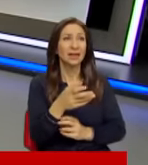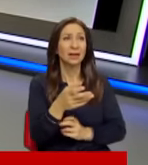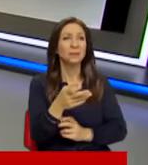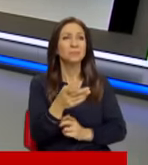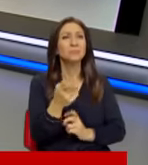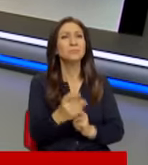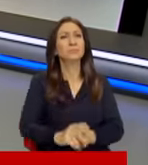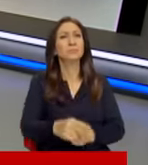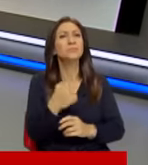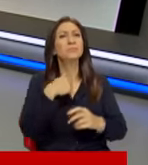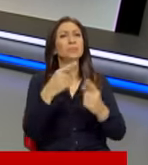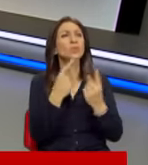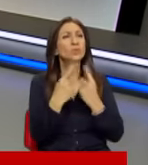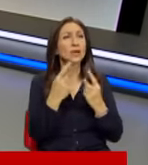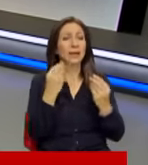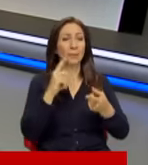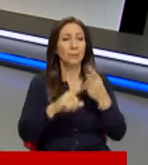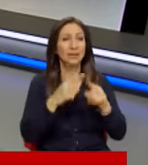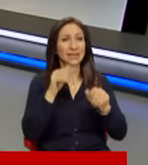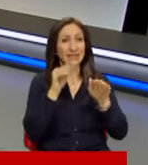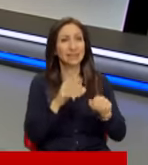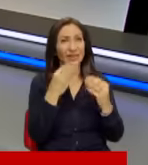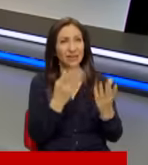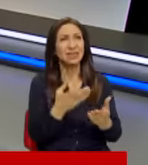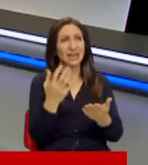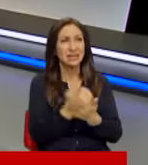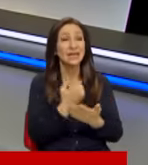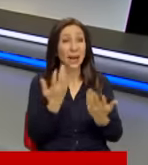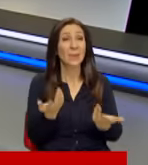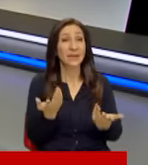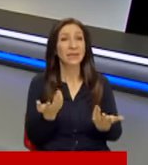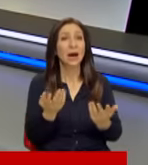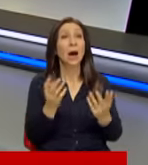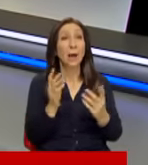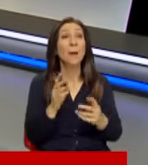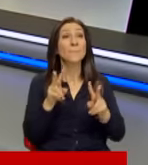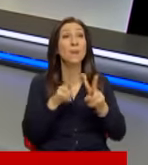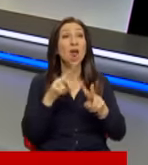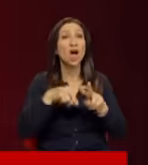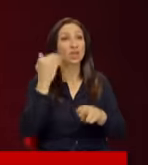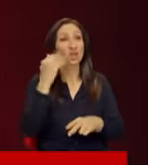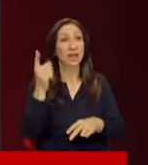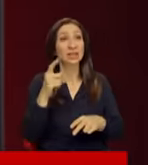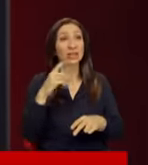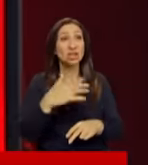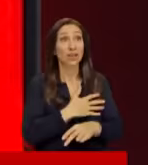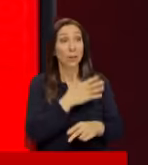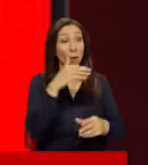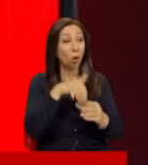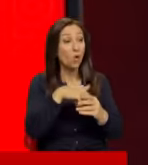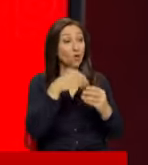bunu konuştuk da... İYİ Parti'yi destekleyebilirdi, kazandırabilirdi. Fakat Meral Hanım CHP